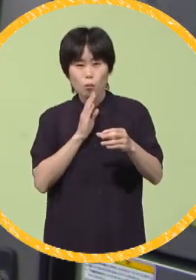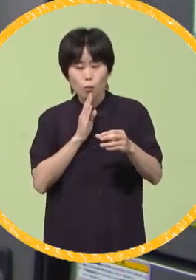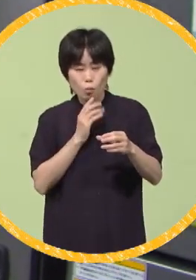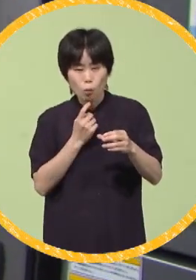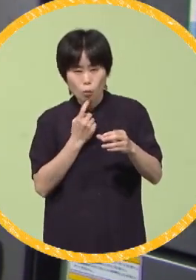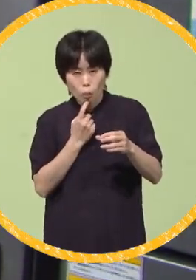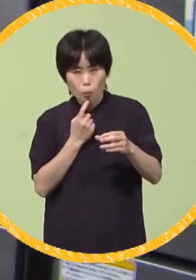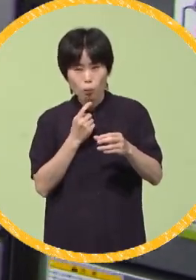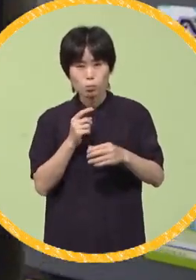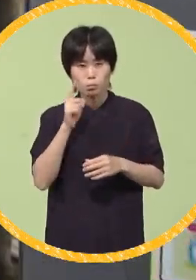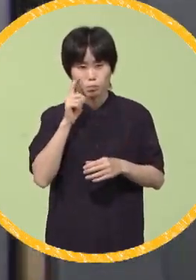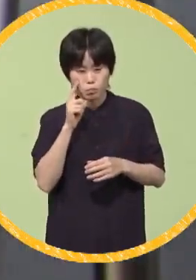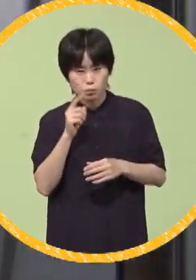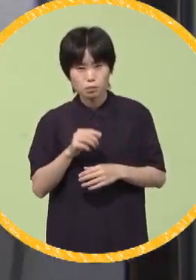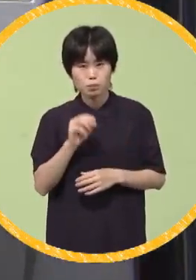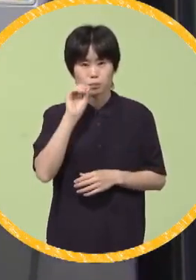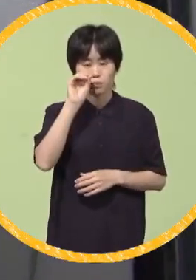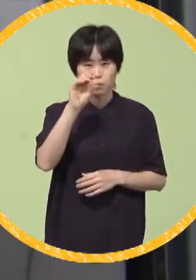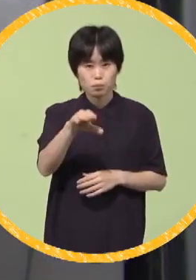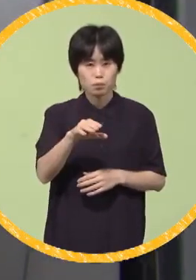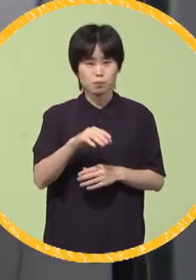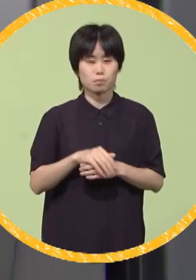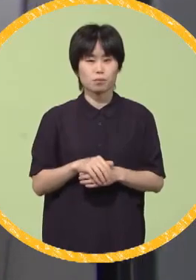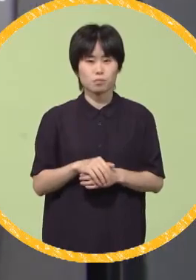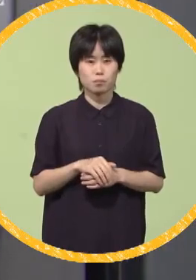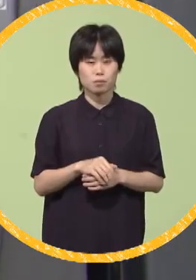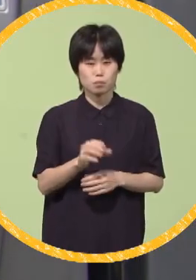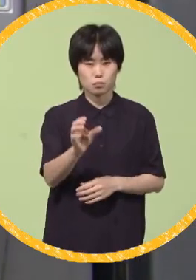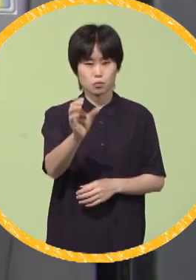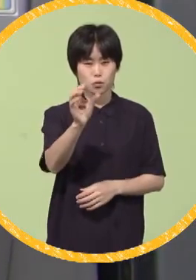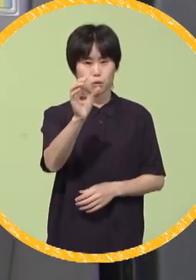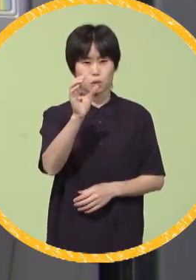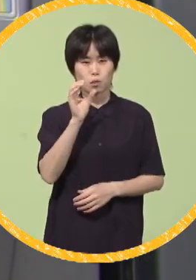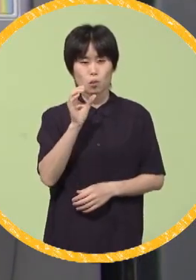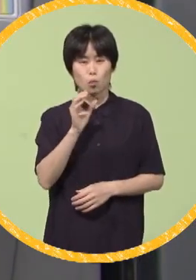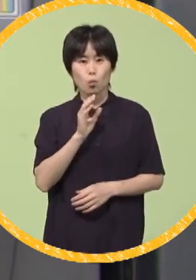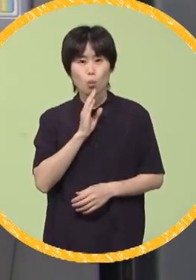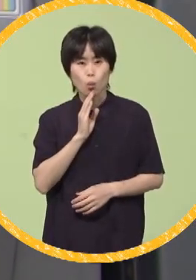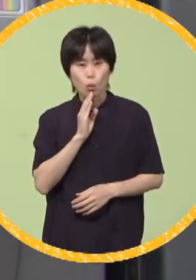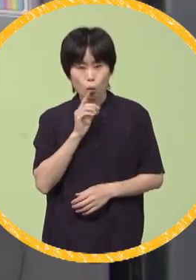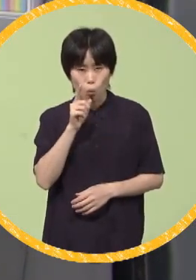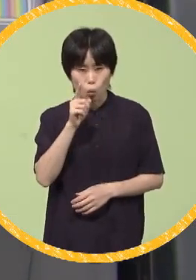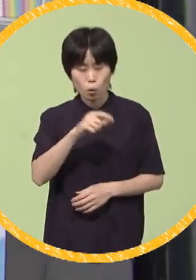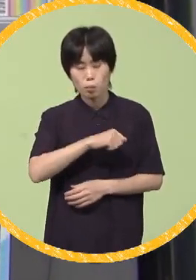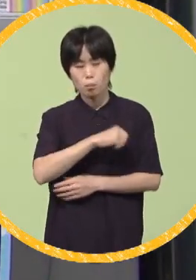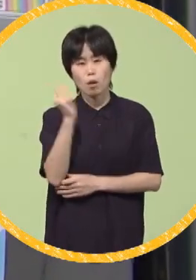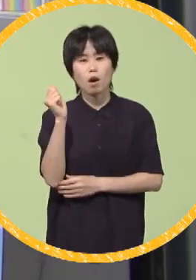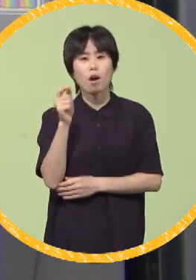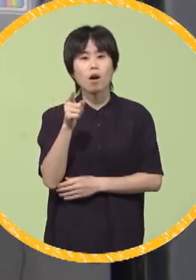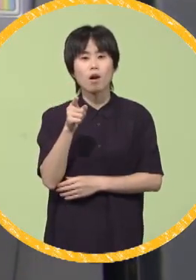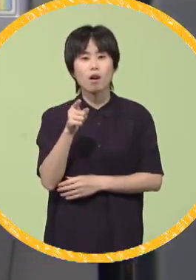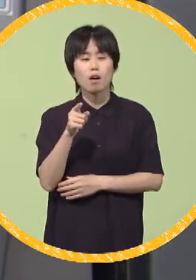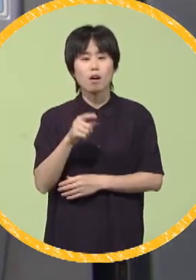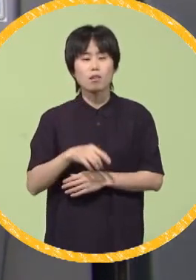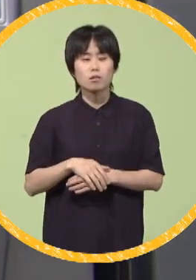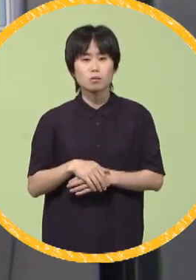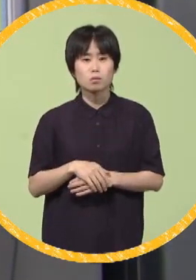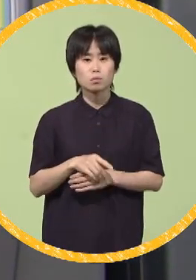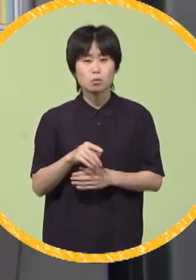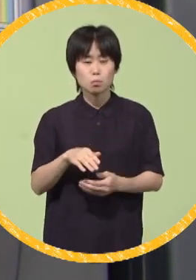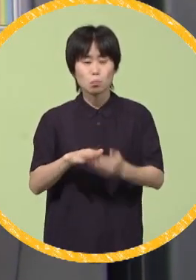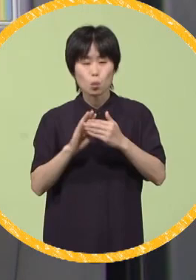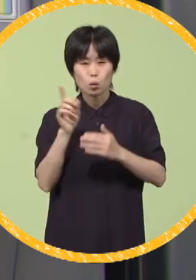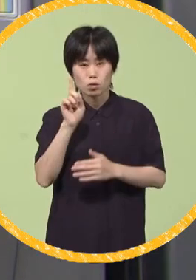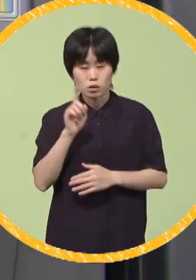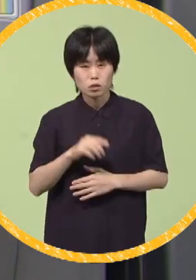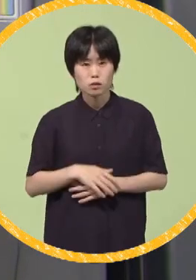ちょっとやってみますね。あ、本当だ。 弾かれました。これやっぱどうしてこれ弾かれる